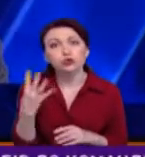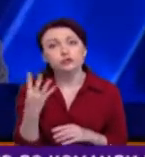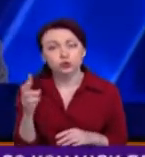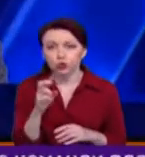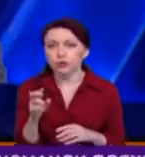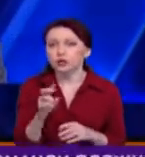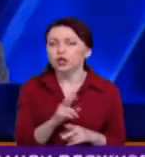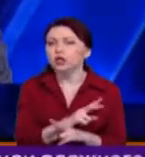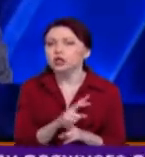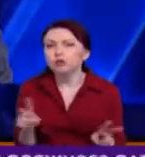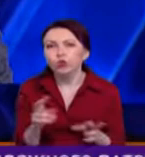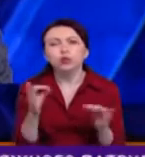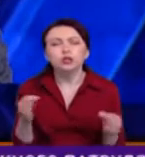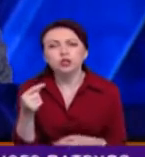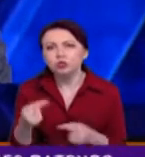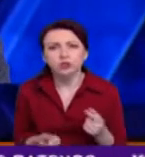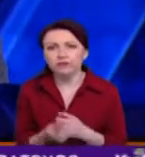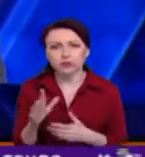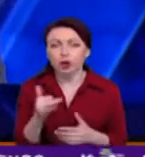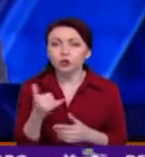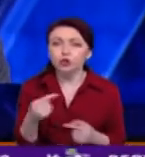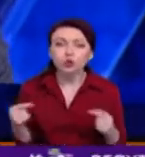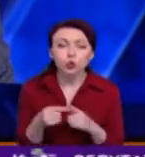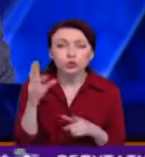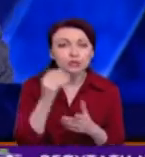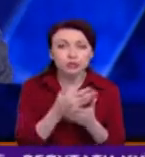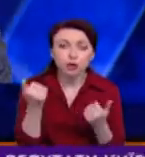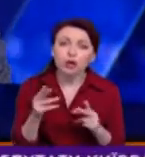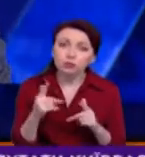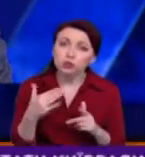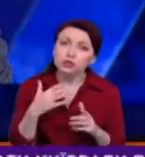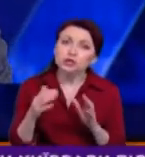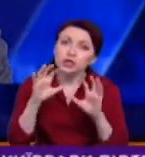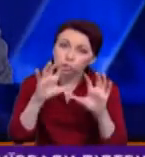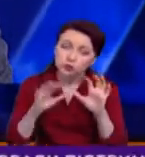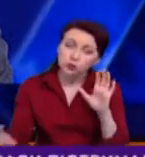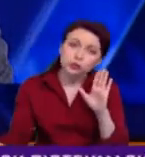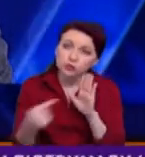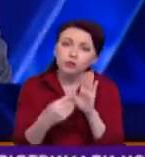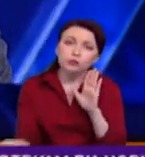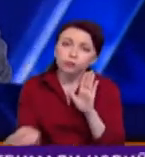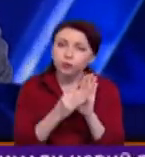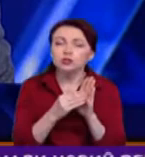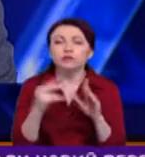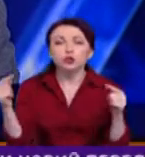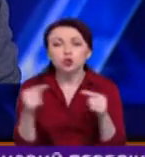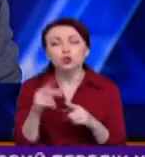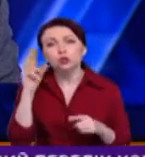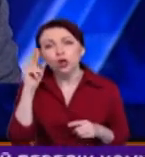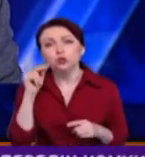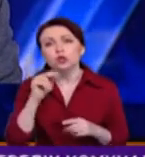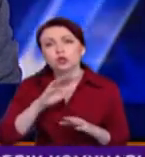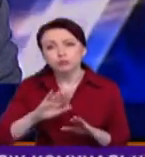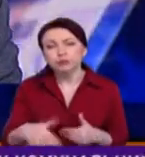кого ніяких дискусій не виникає. У нас чіткої дати немає. Якби в нас на рівні Конституції, законодавства була чітка дата,